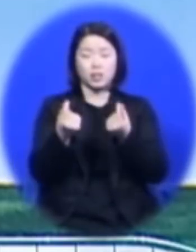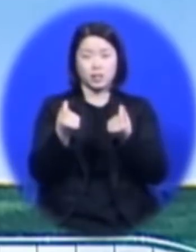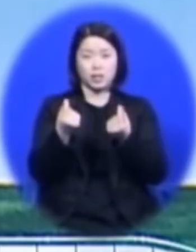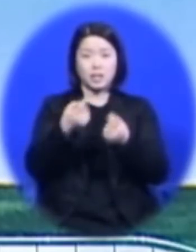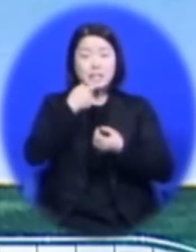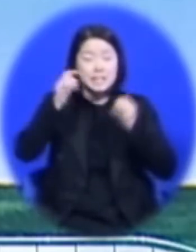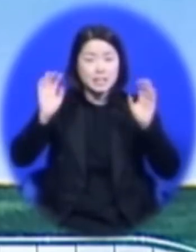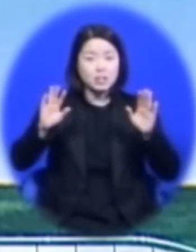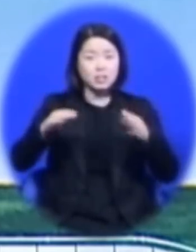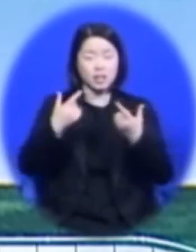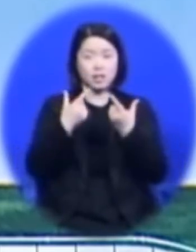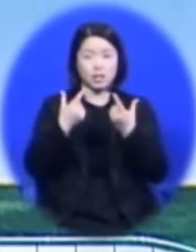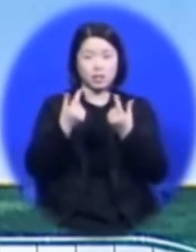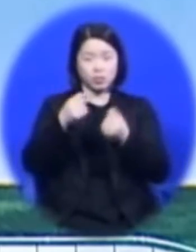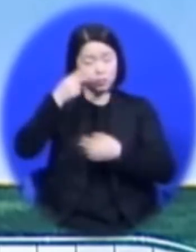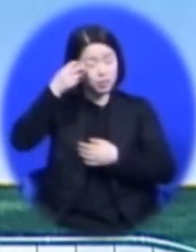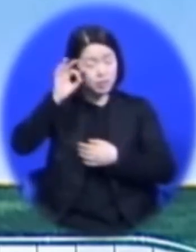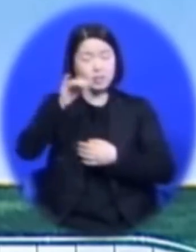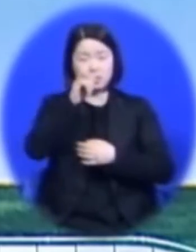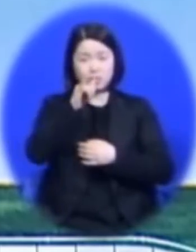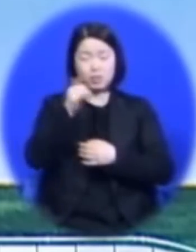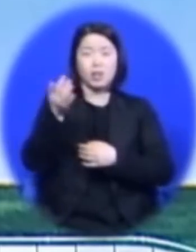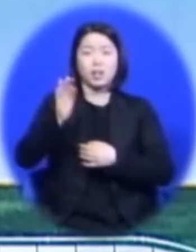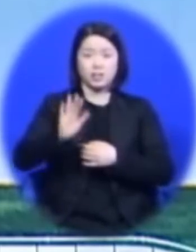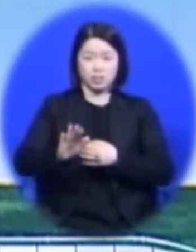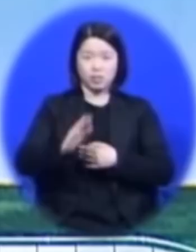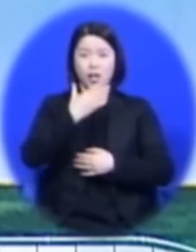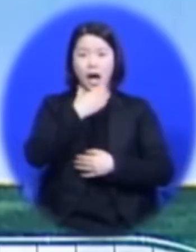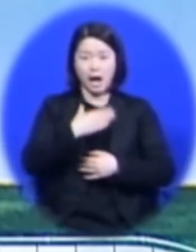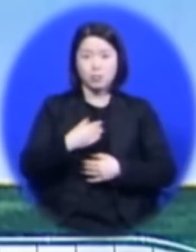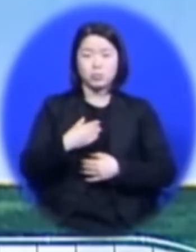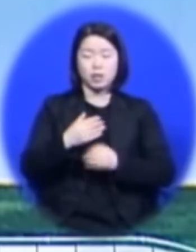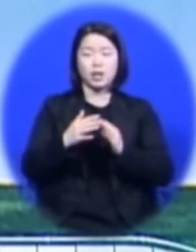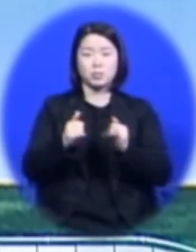정도입니다 그런데 아브라함은 믿었어요